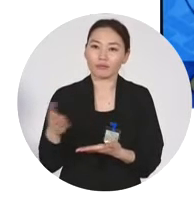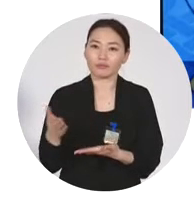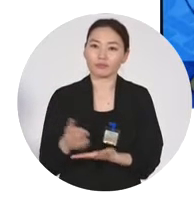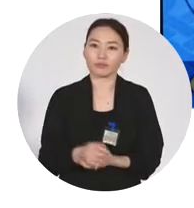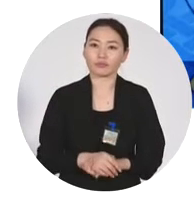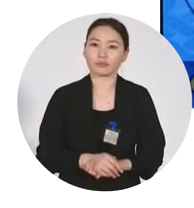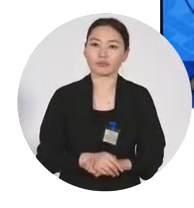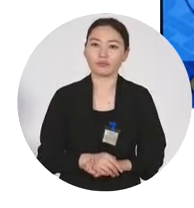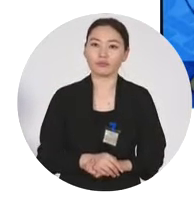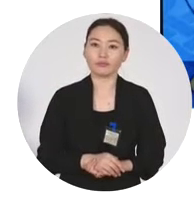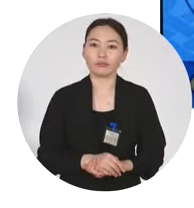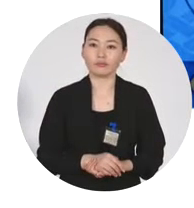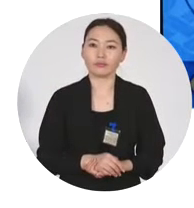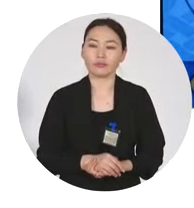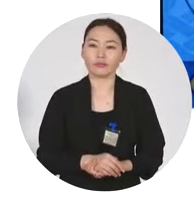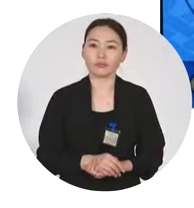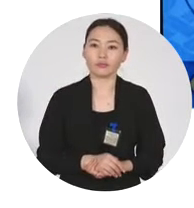аваарай. Мөн